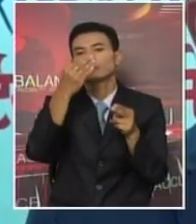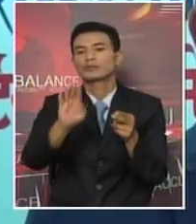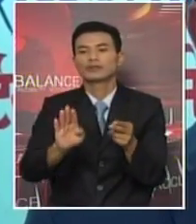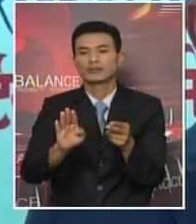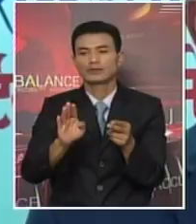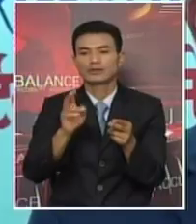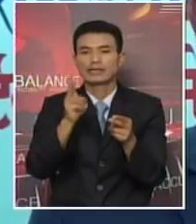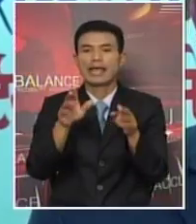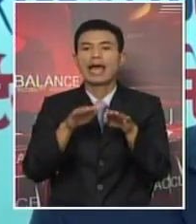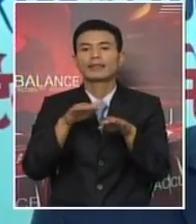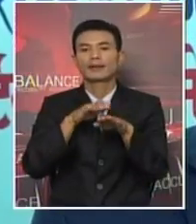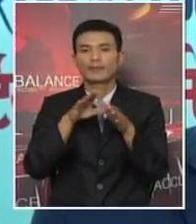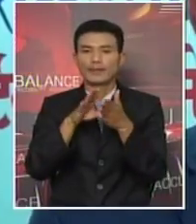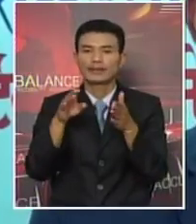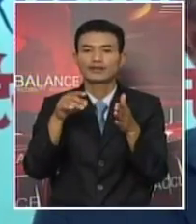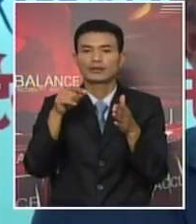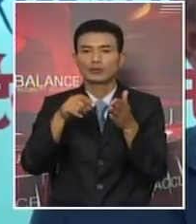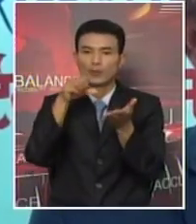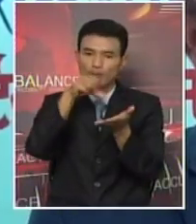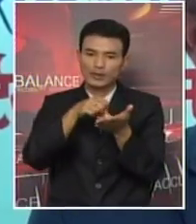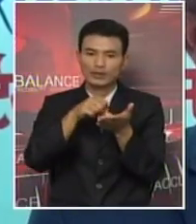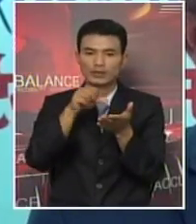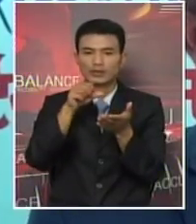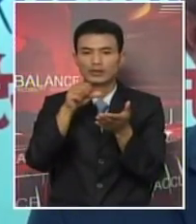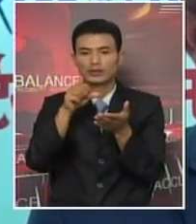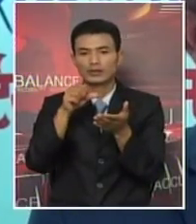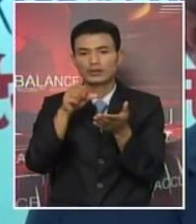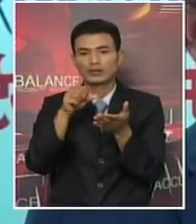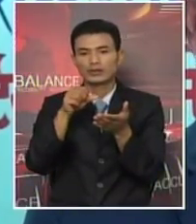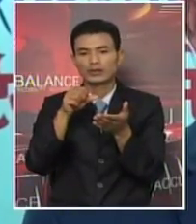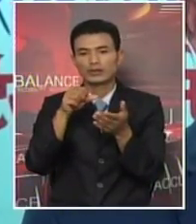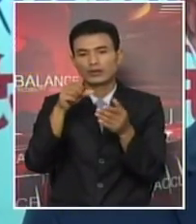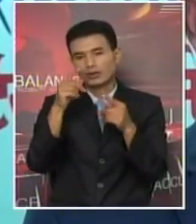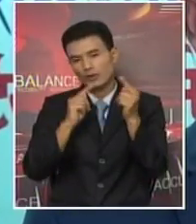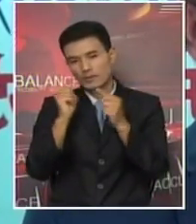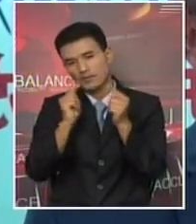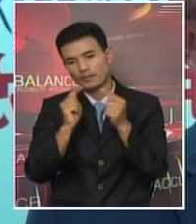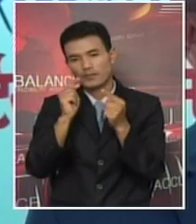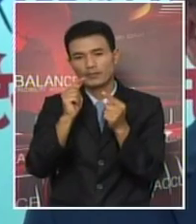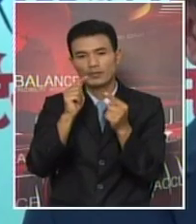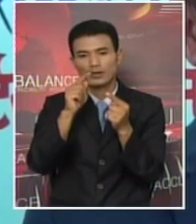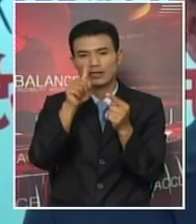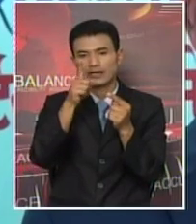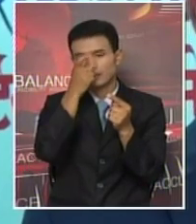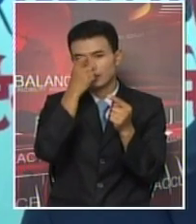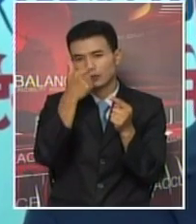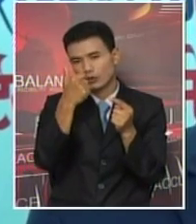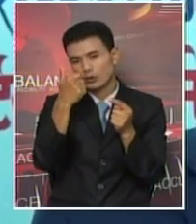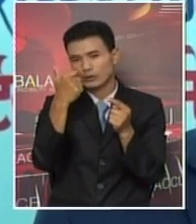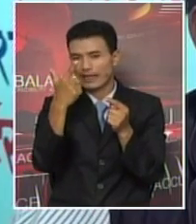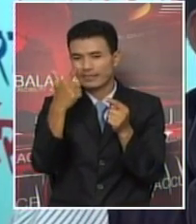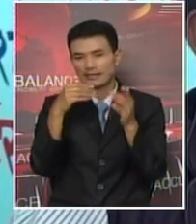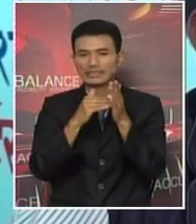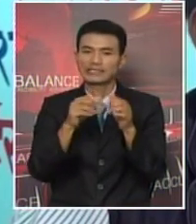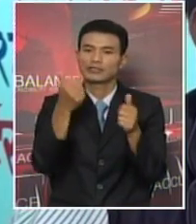यी आधारहरूको कारणले हामी यसपालि 136 लगभग 106-107 सिट हामी